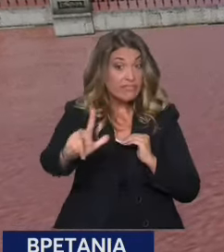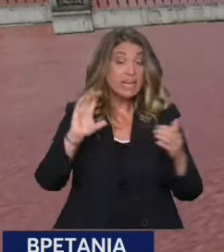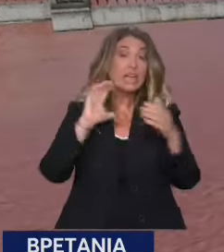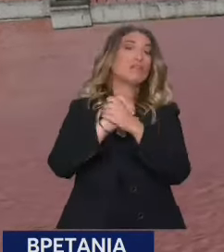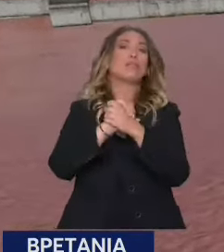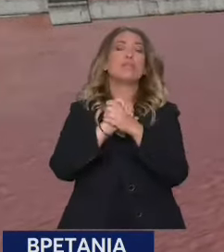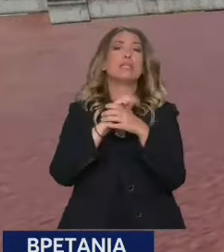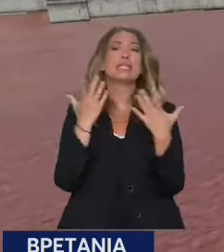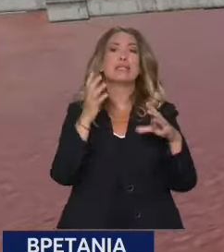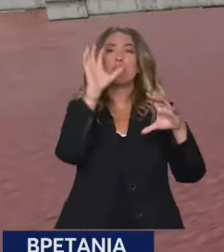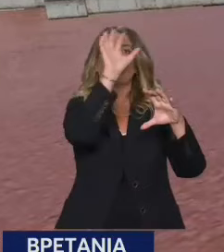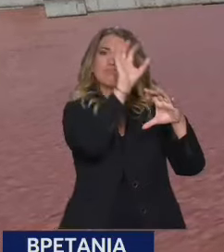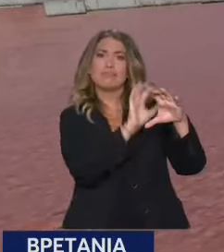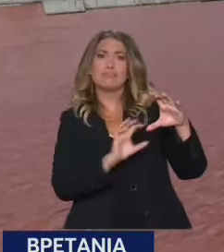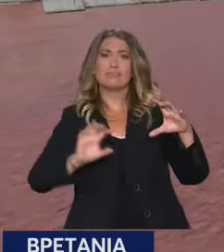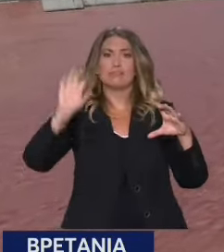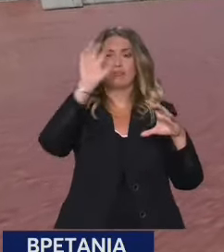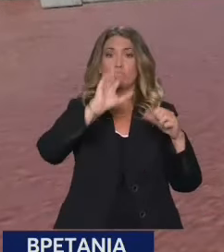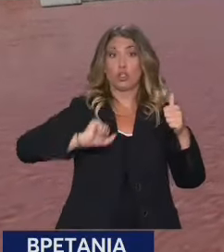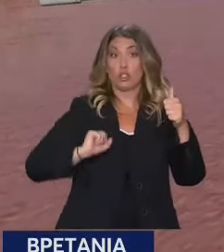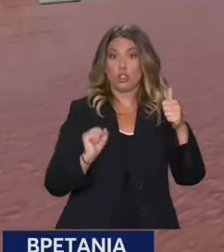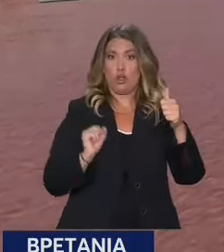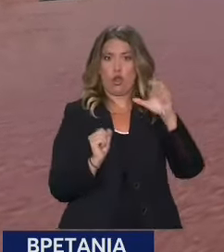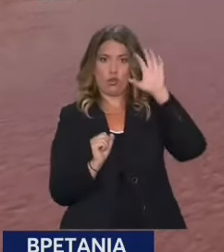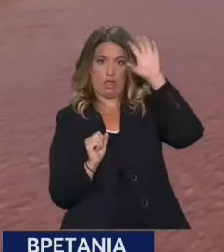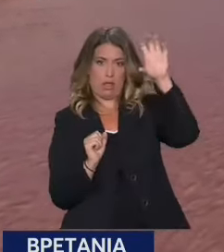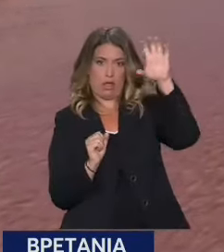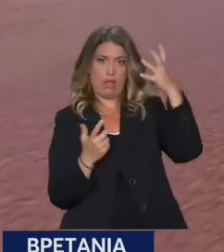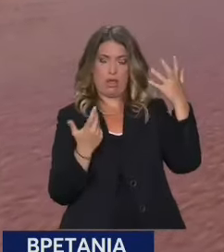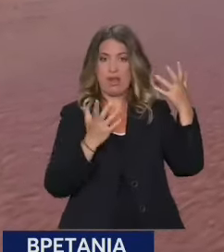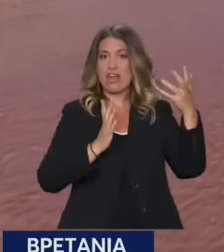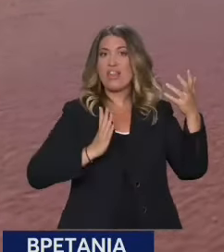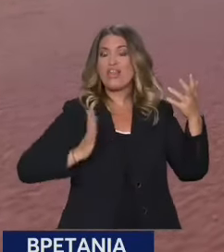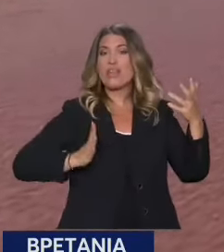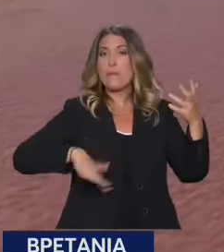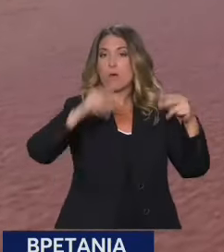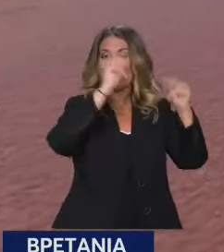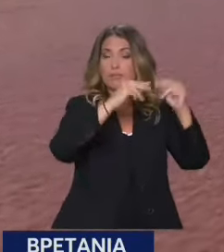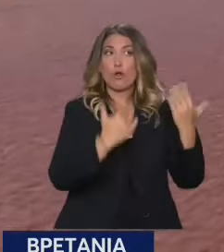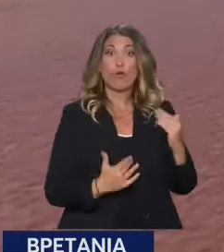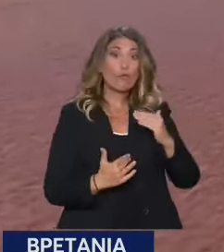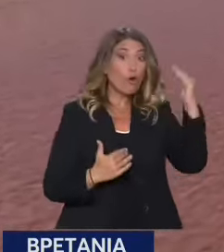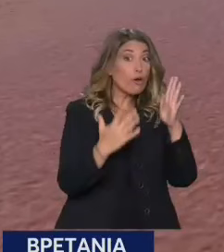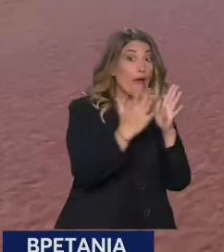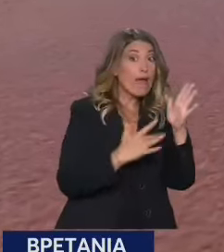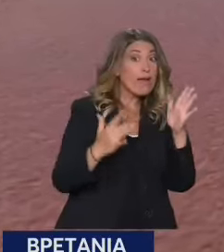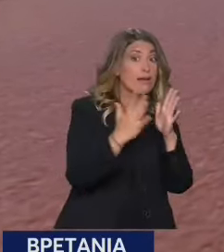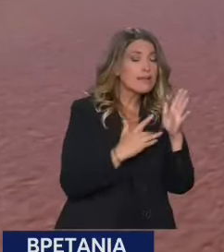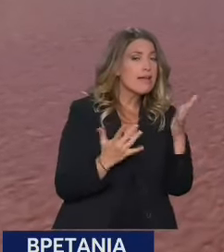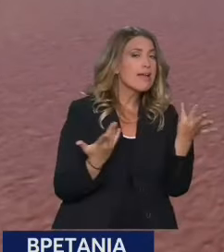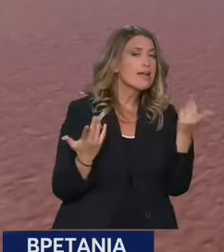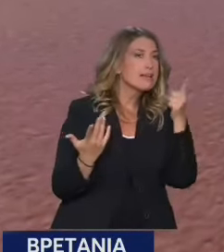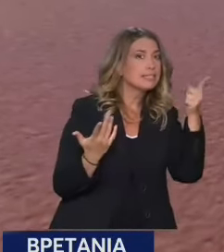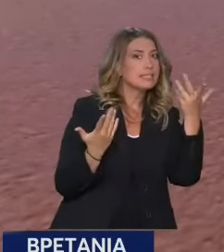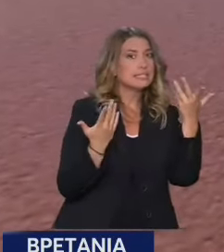οποίες η κάθε μία τους έχει διαφορετικές ατζέντες. Στη Σκωτία θυμόμαστε το δημοψήφισμα. Το τι γίνεται στη Βόρεια Ιρλανδία Νομίζω ο καθένας μας το